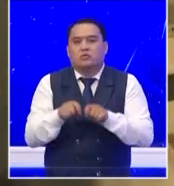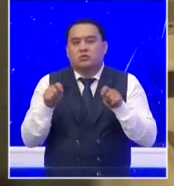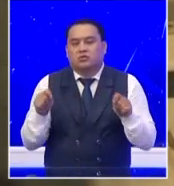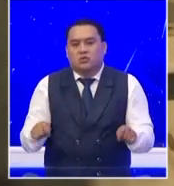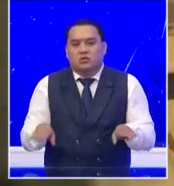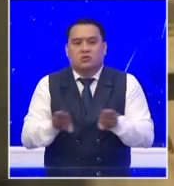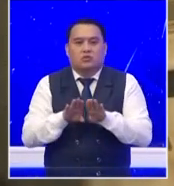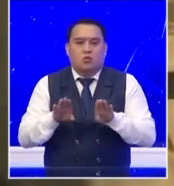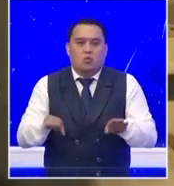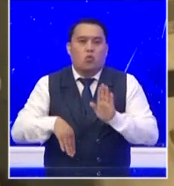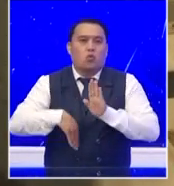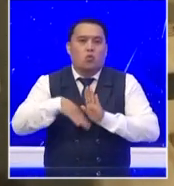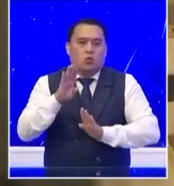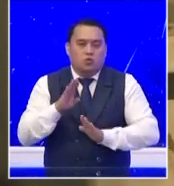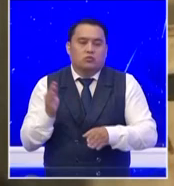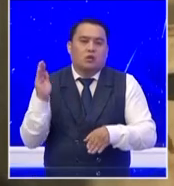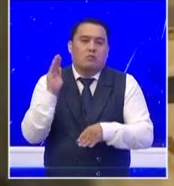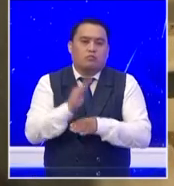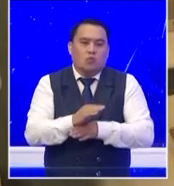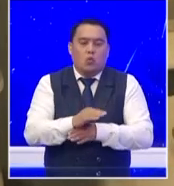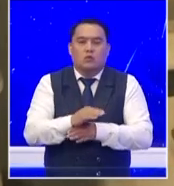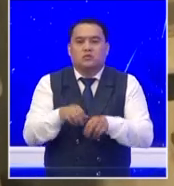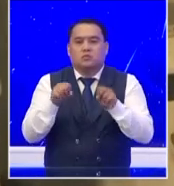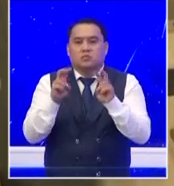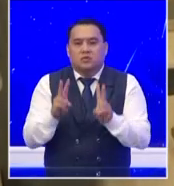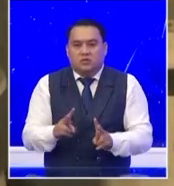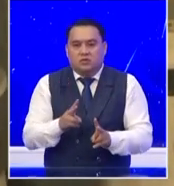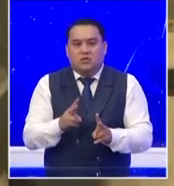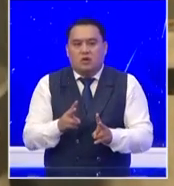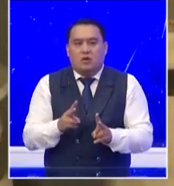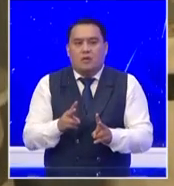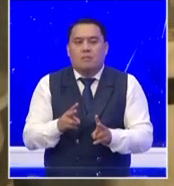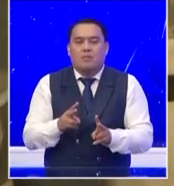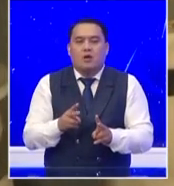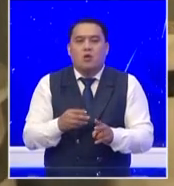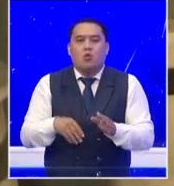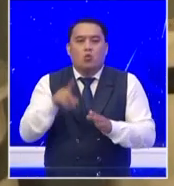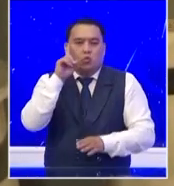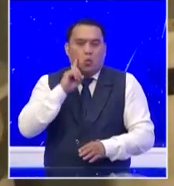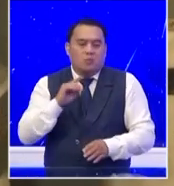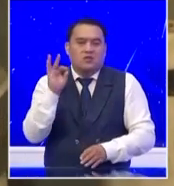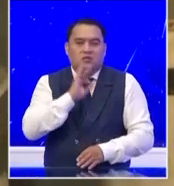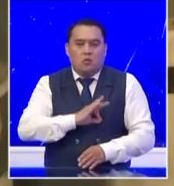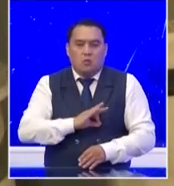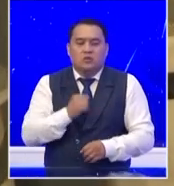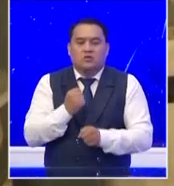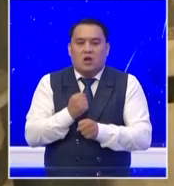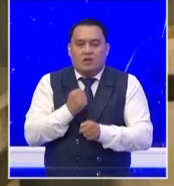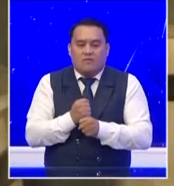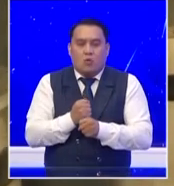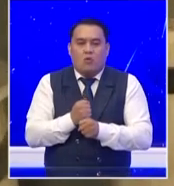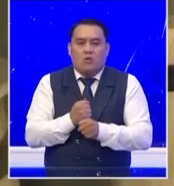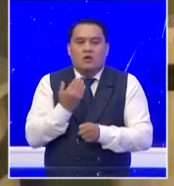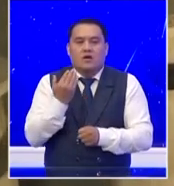же сосудов. Мы улучшили его, дополнив крышкой и специально смодернизированной палкой. Для удобного использования приделали ручки